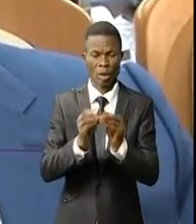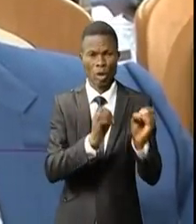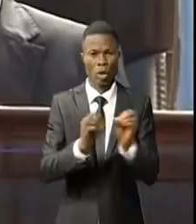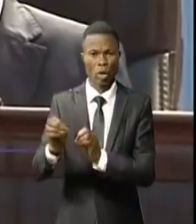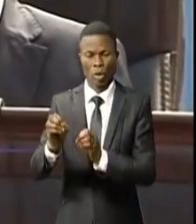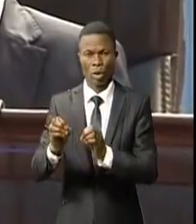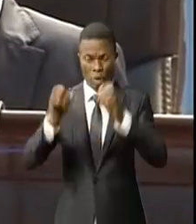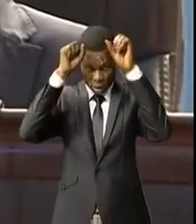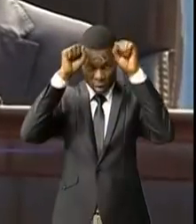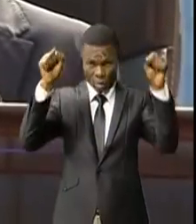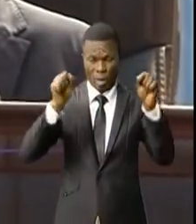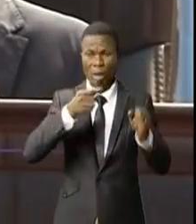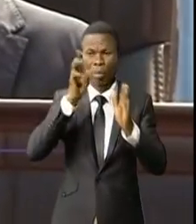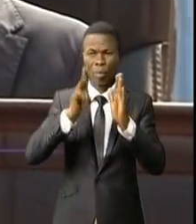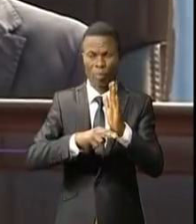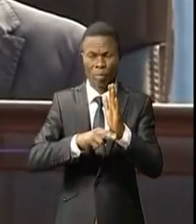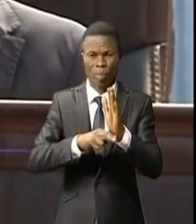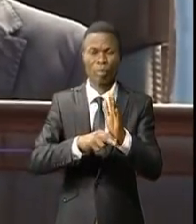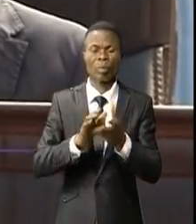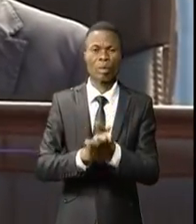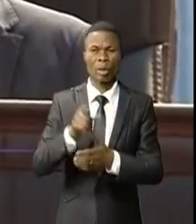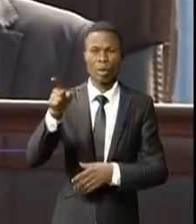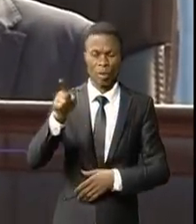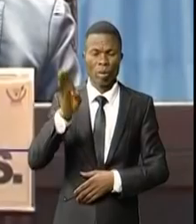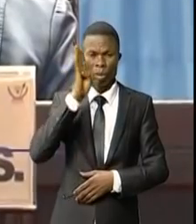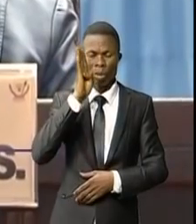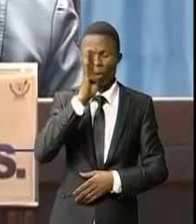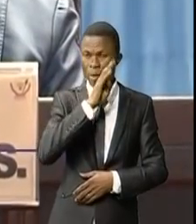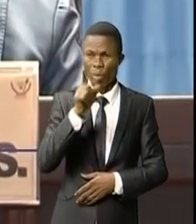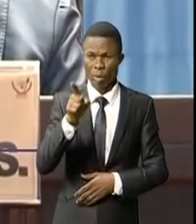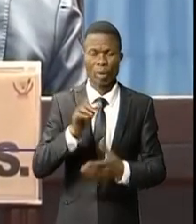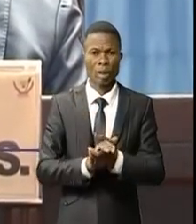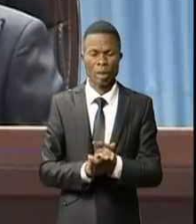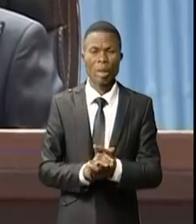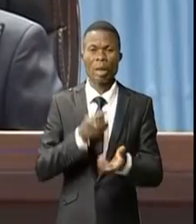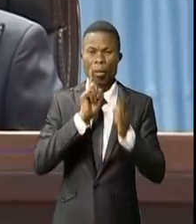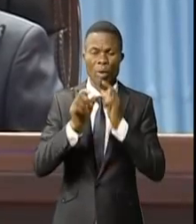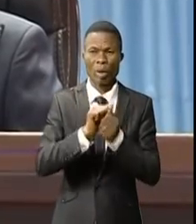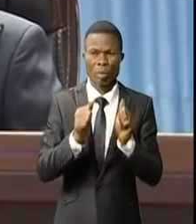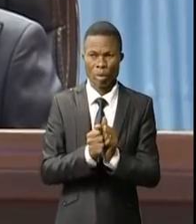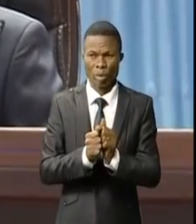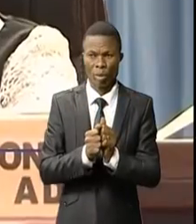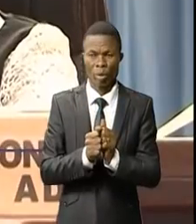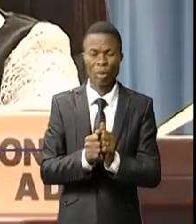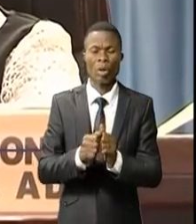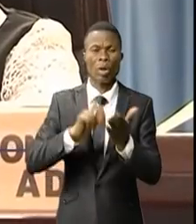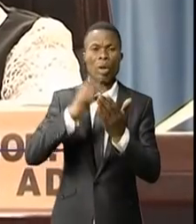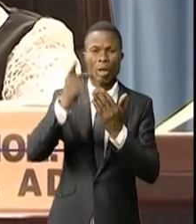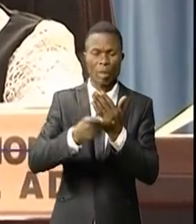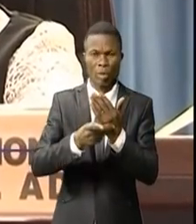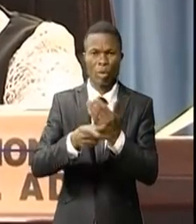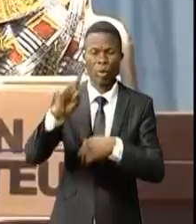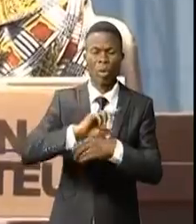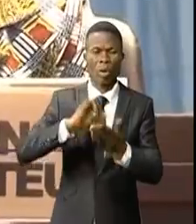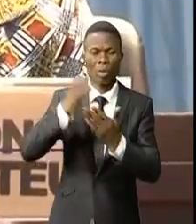le speaker de la Chambre basse du Parlement, Christophe Mbosokodiapwanga. Il s'est agi de l'adoption de l'ordre du jour consacré au